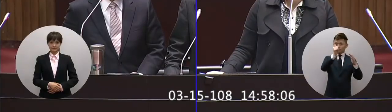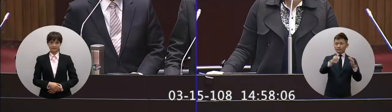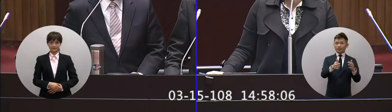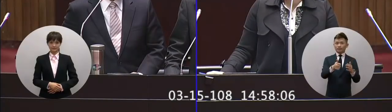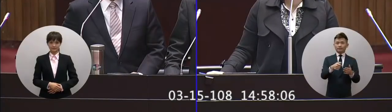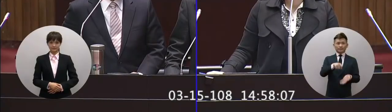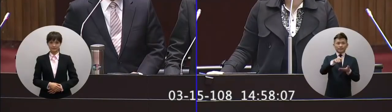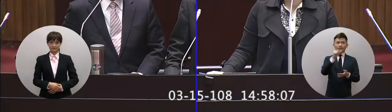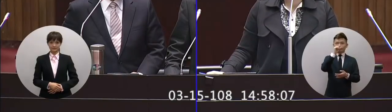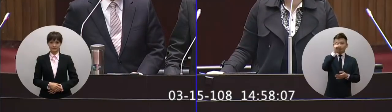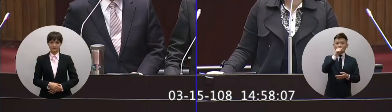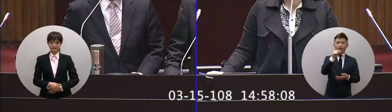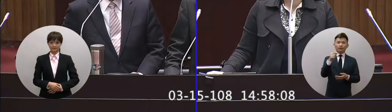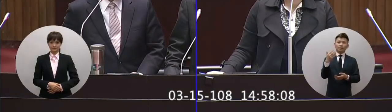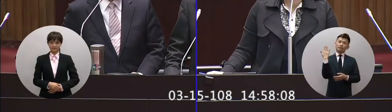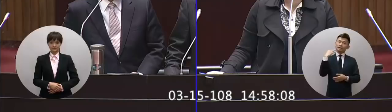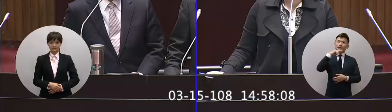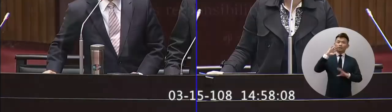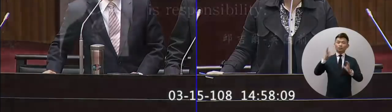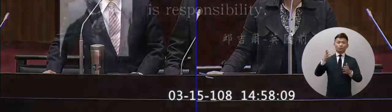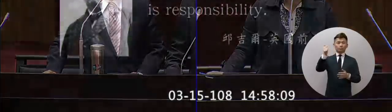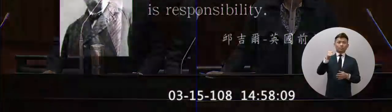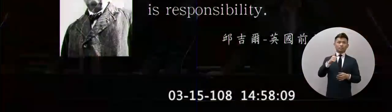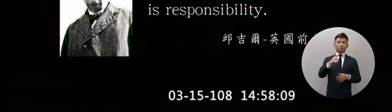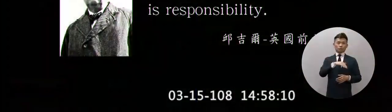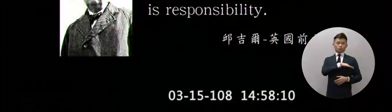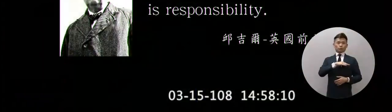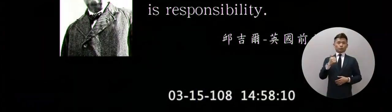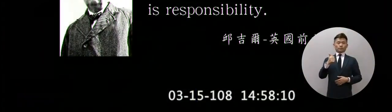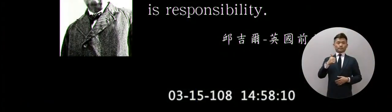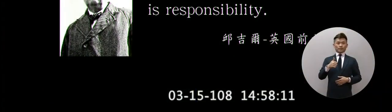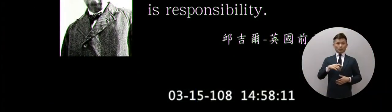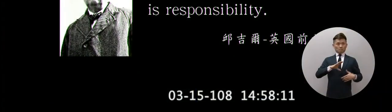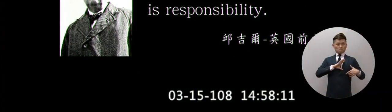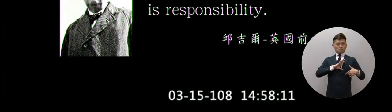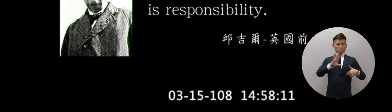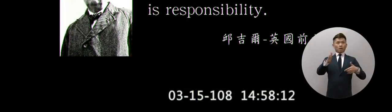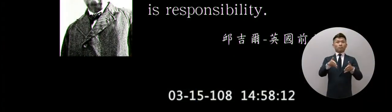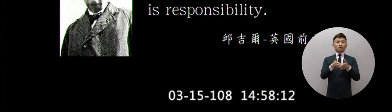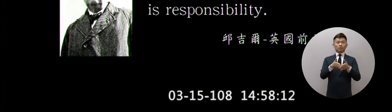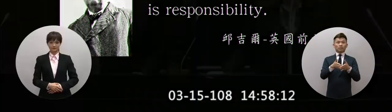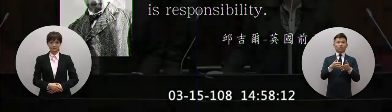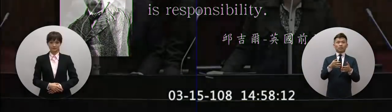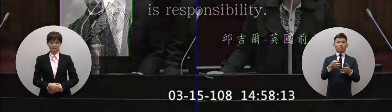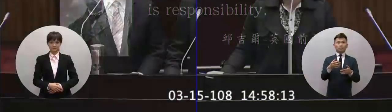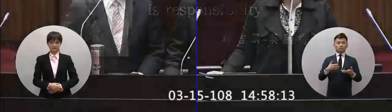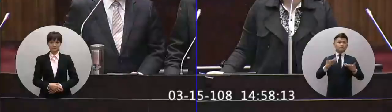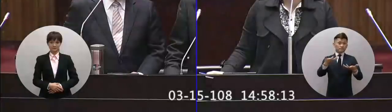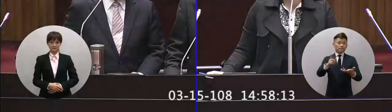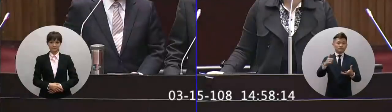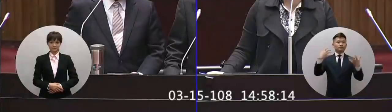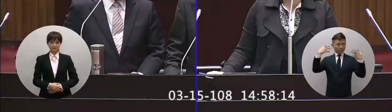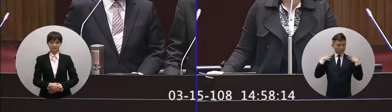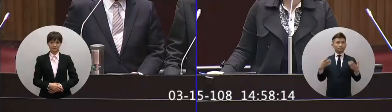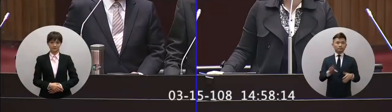爱讲的这个丘吉尔讲的话。我们要伟大，伟大的代价就是责任。您前面说过